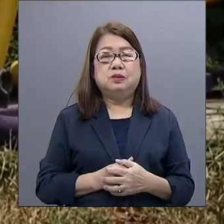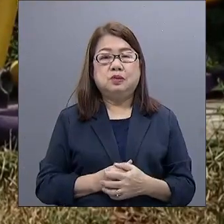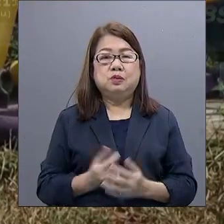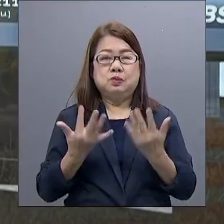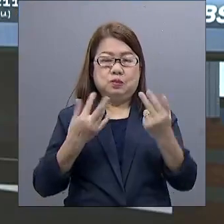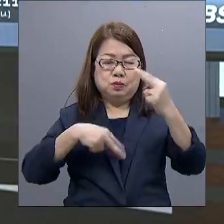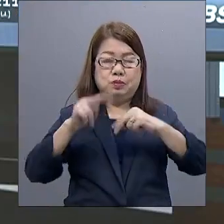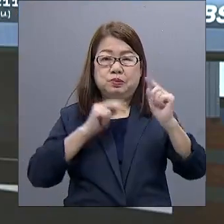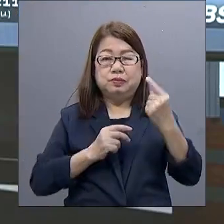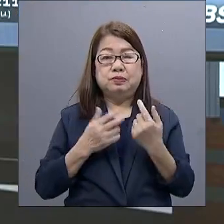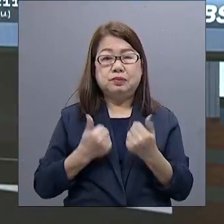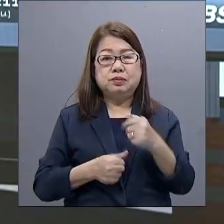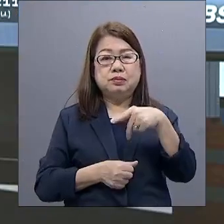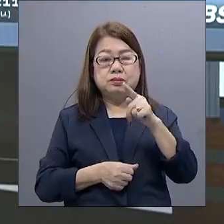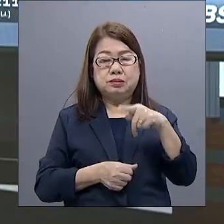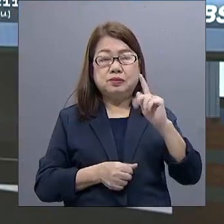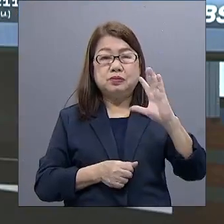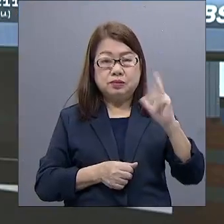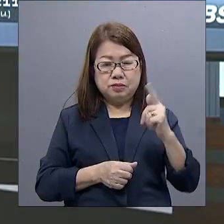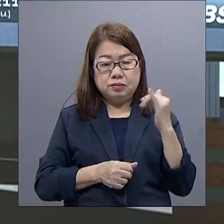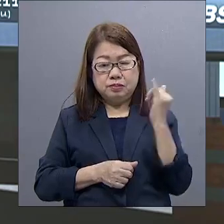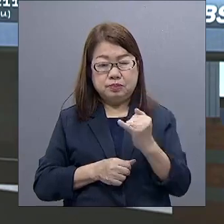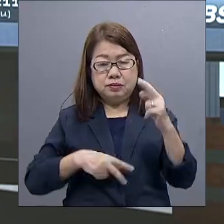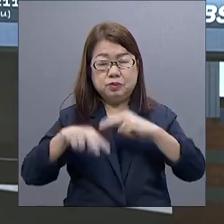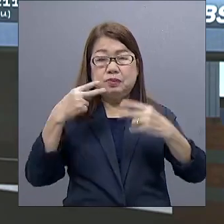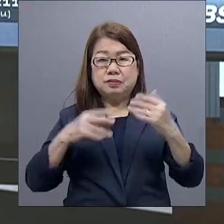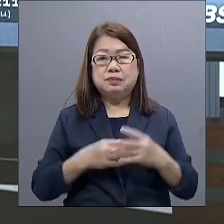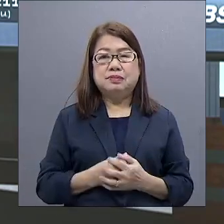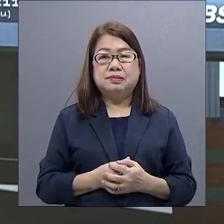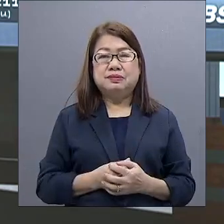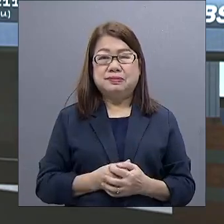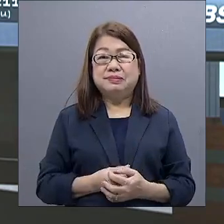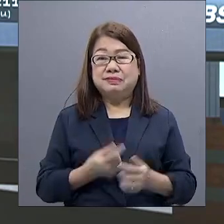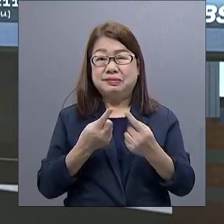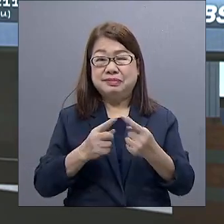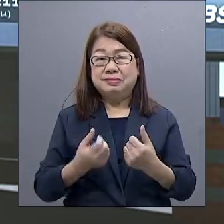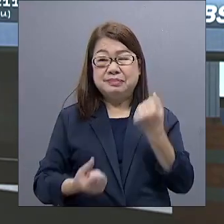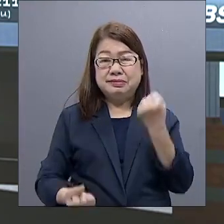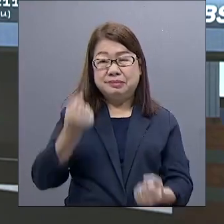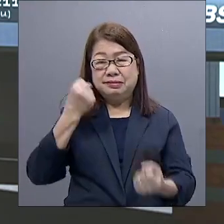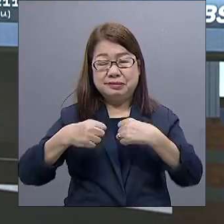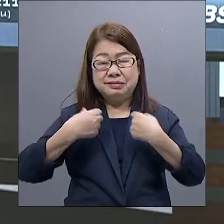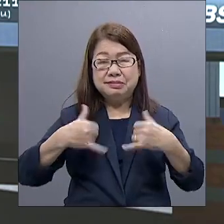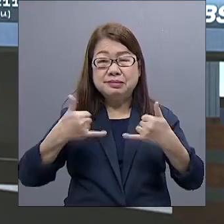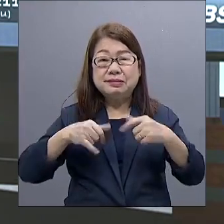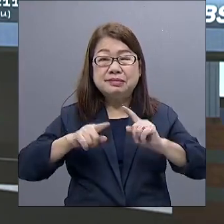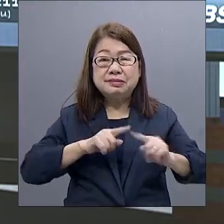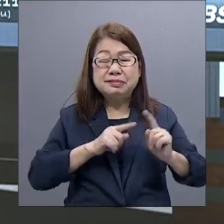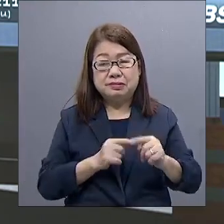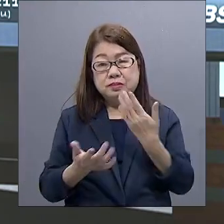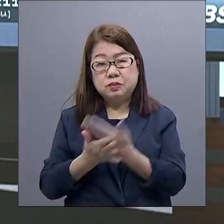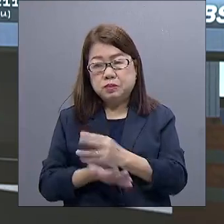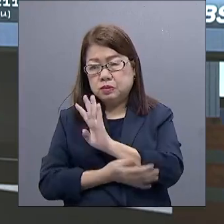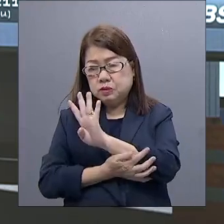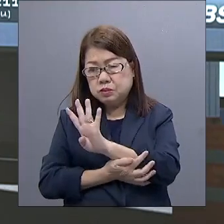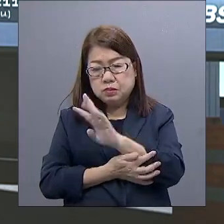บกัค่ะ อย่างนอยป่่อชอก็ลงพื้นที่ไปแล้วแตวเครองออกกลกายเ ถาเกิดราคาถูรเฉลียกชินละสีหมืจ ๆ